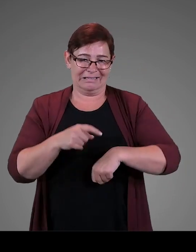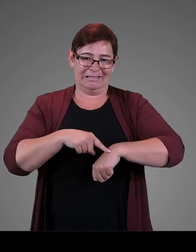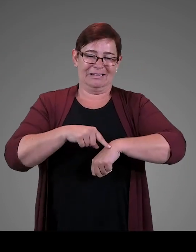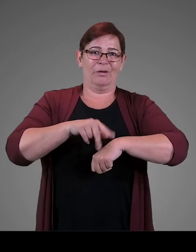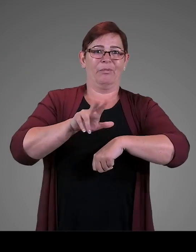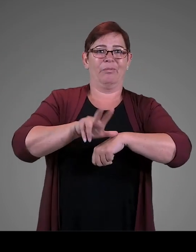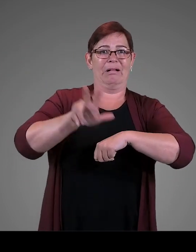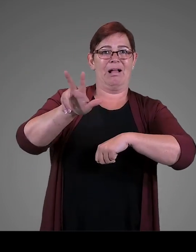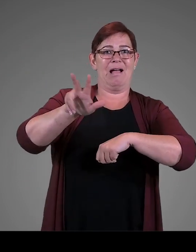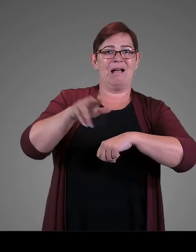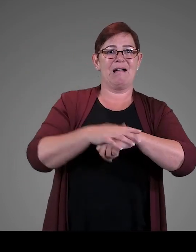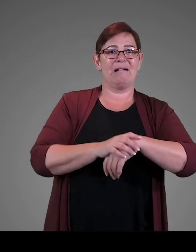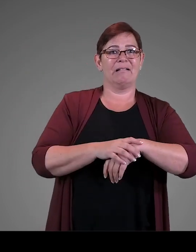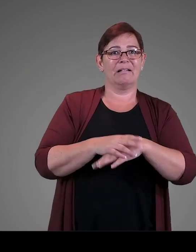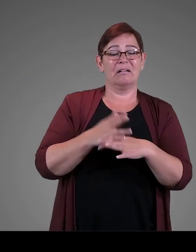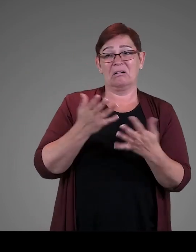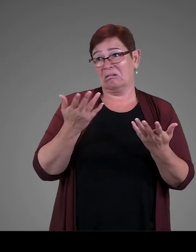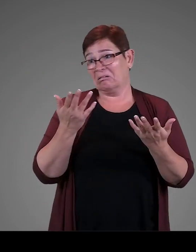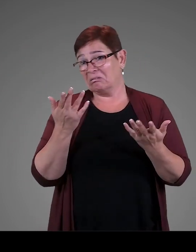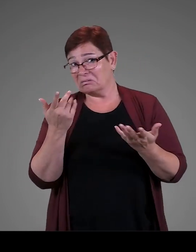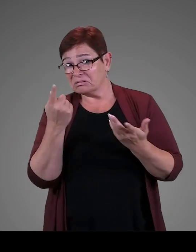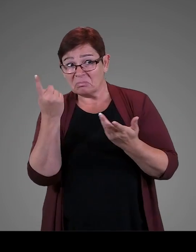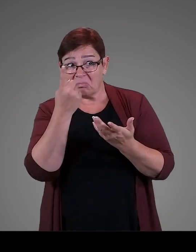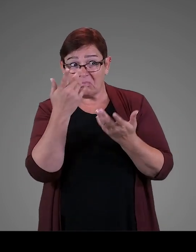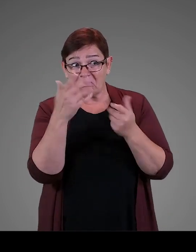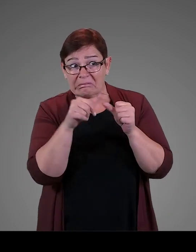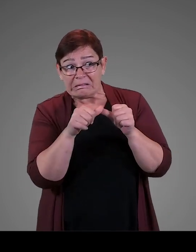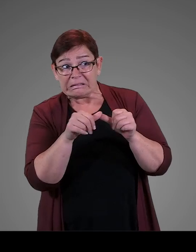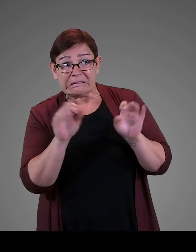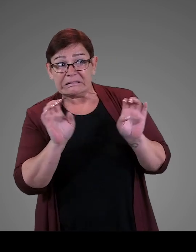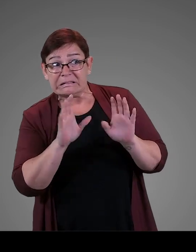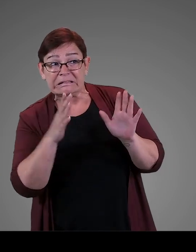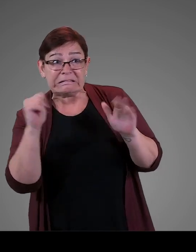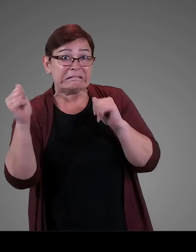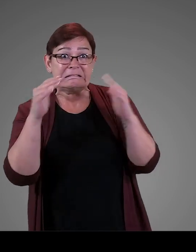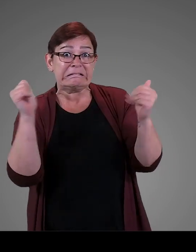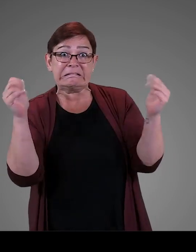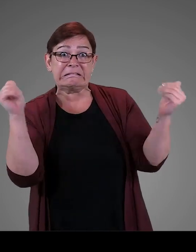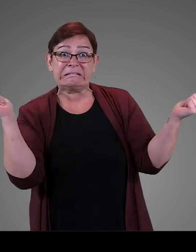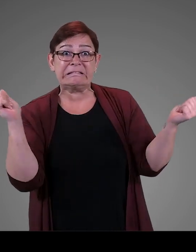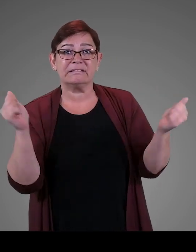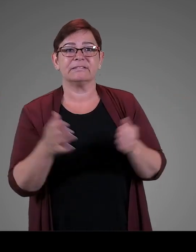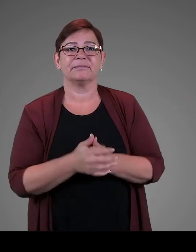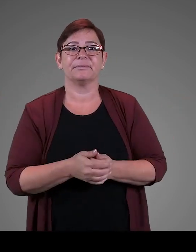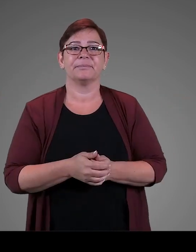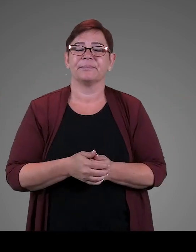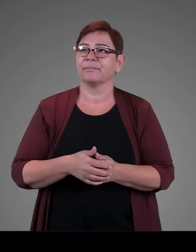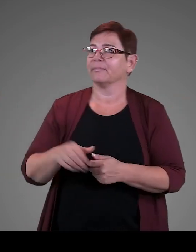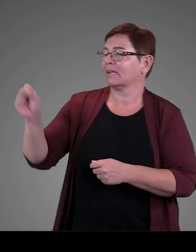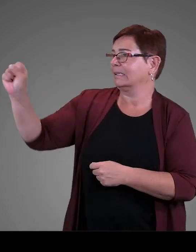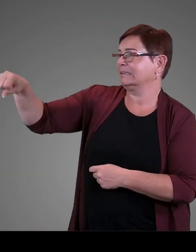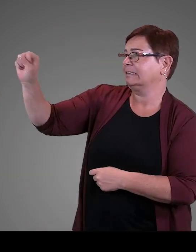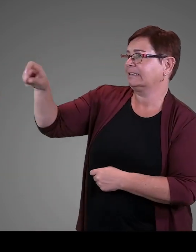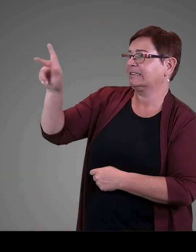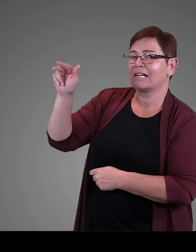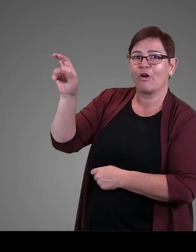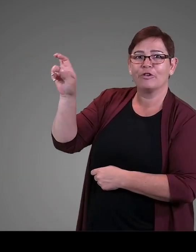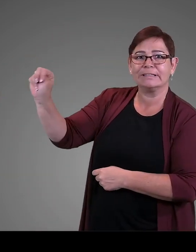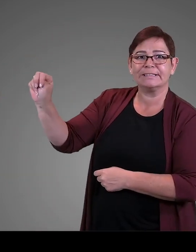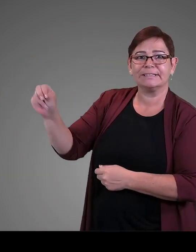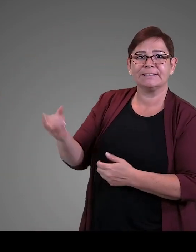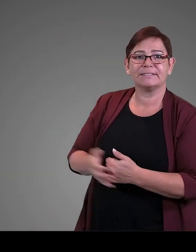C'est 3 heures, puis on est supposé de terminer là. Au moins qu'il y ait quelque chose qui presse vraiment, qu'il y ait quelqu'un... Ouais, Karen, go!